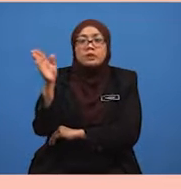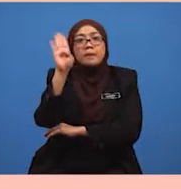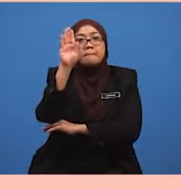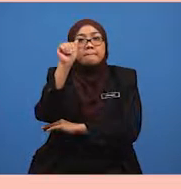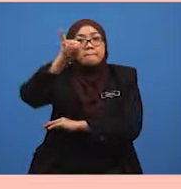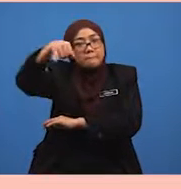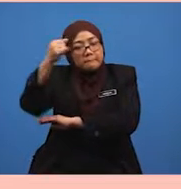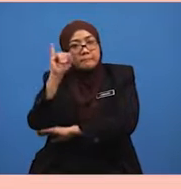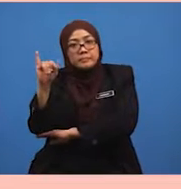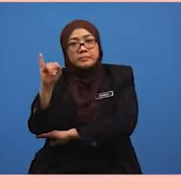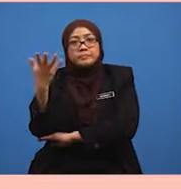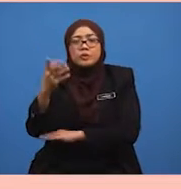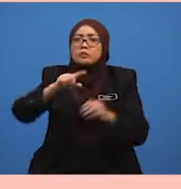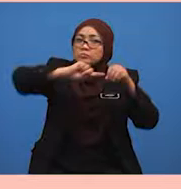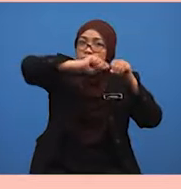skru